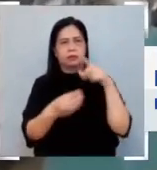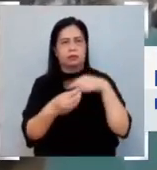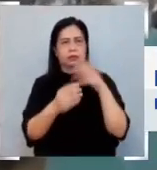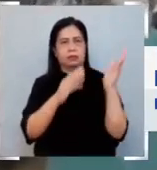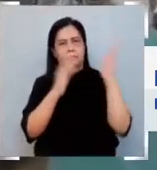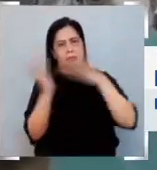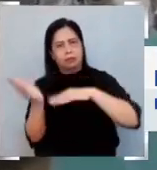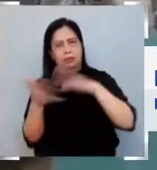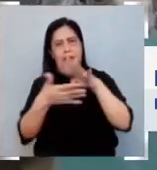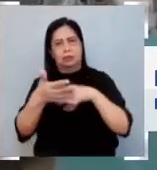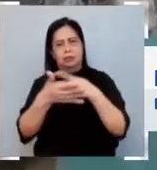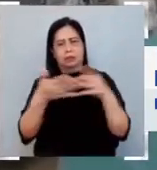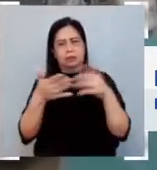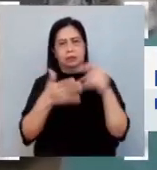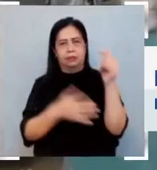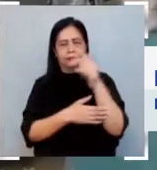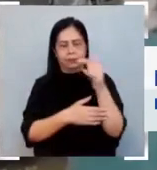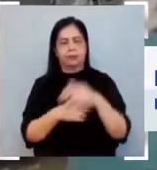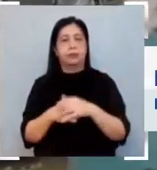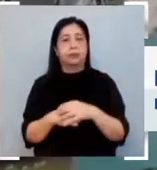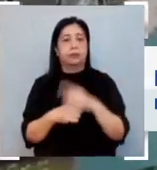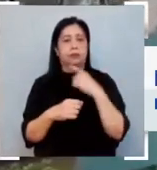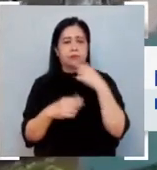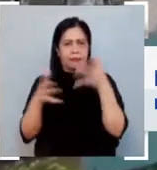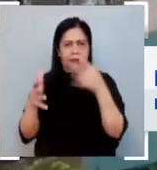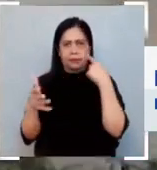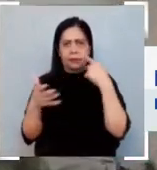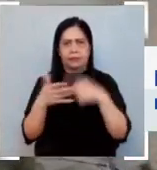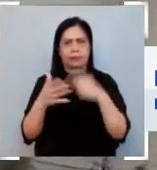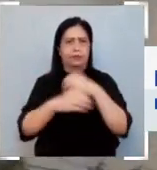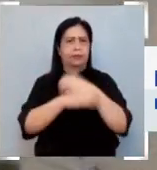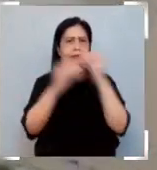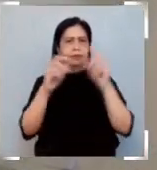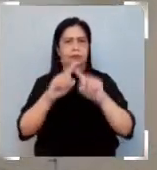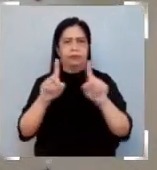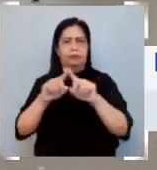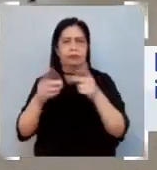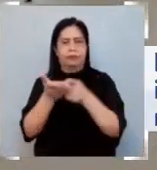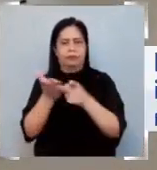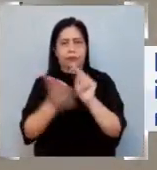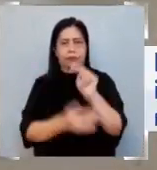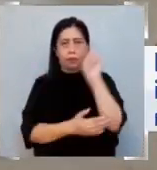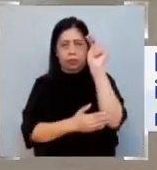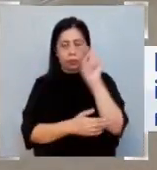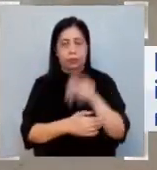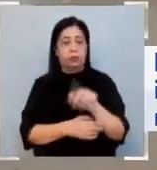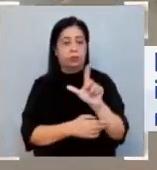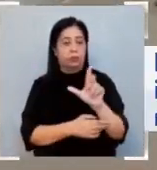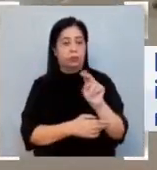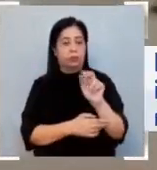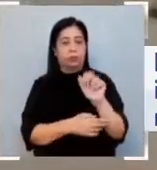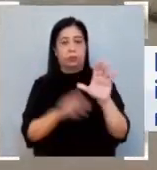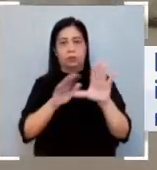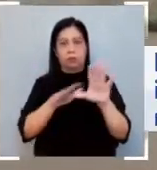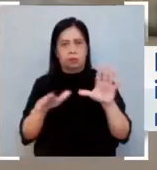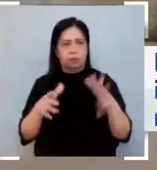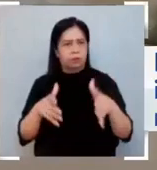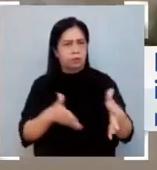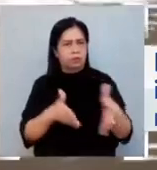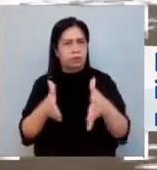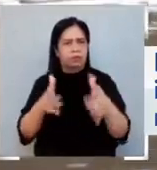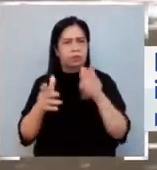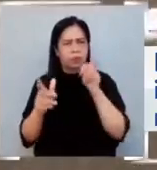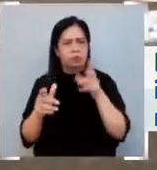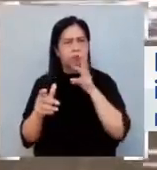Bakas din ang hagupit na iniwan ng bagyong Florita sa iba't ibang lugar sa norte. Sa Luna, La Union, nagmistulang ilog ang ilang bahagi ng